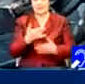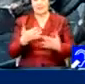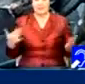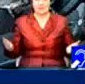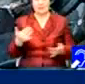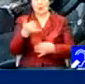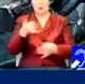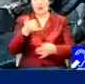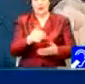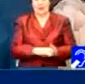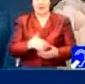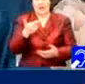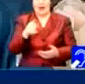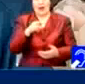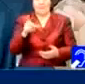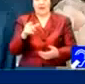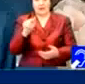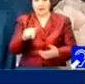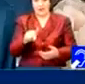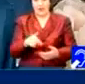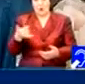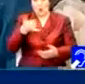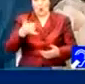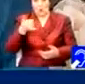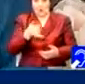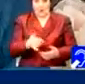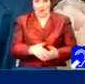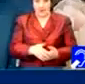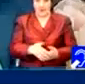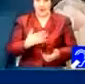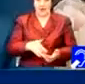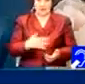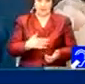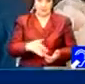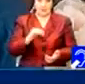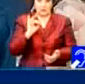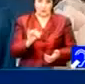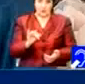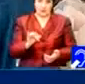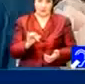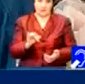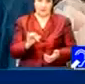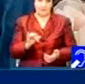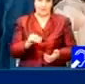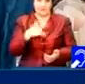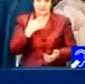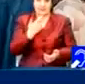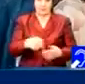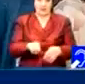presate la rece. O gamă de uleiuri care sunt și răsfățare gastronomică, dar în același moment și, hai zicem